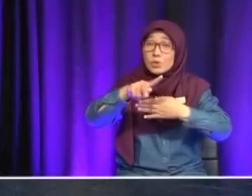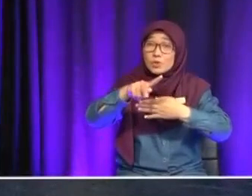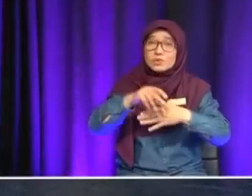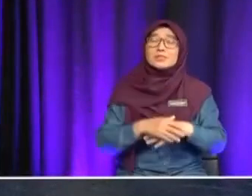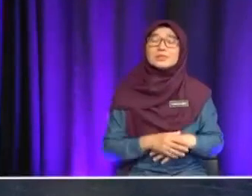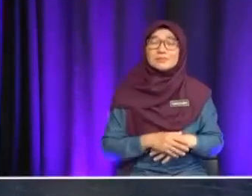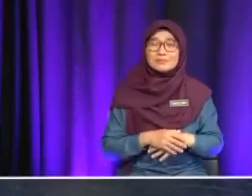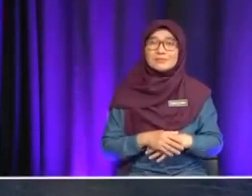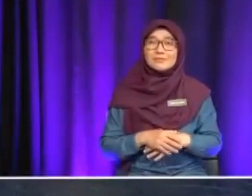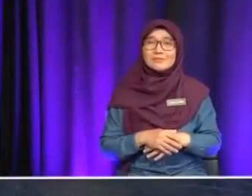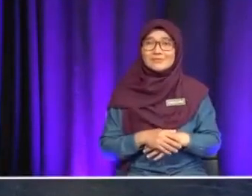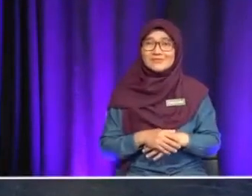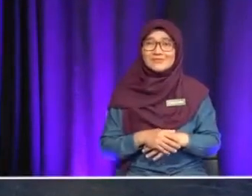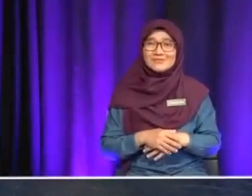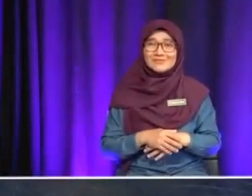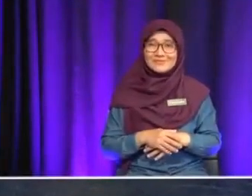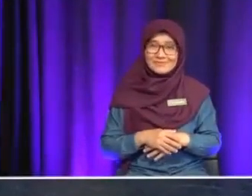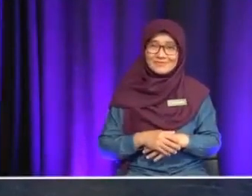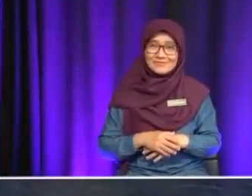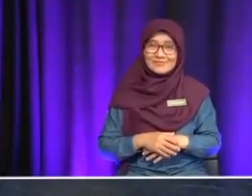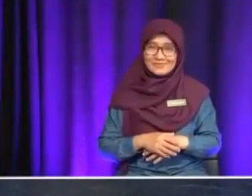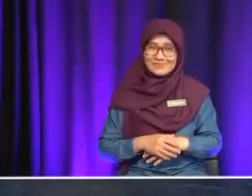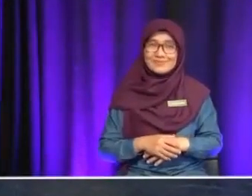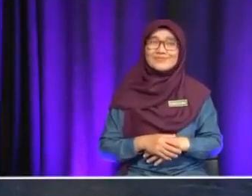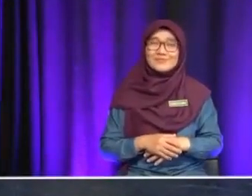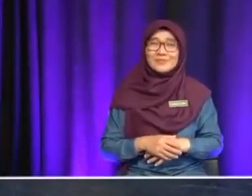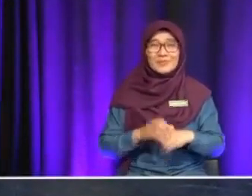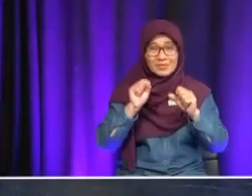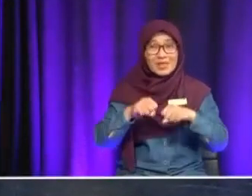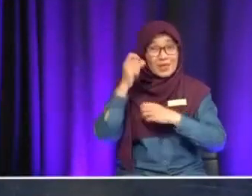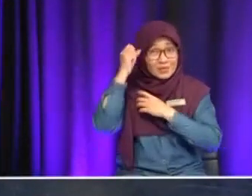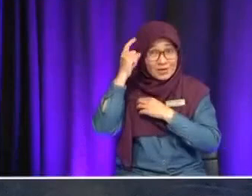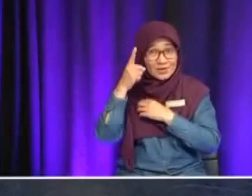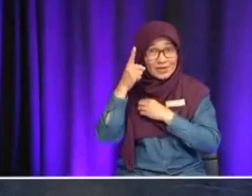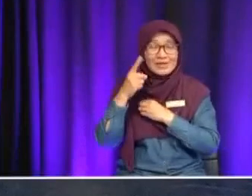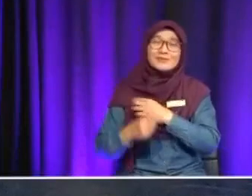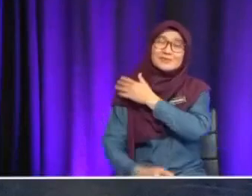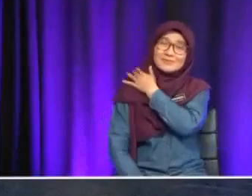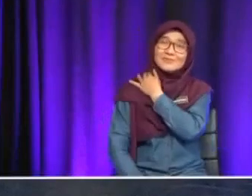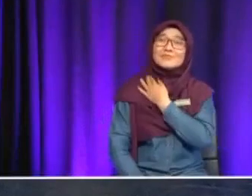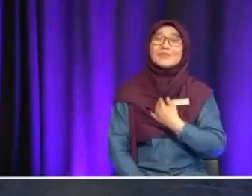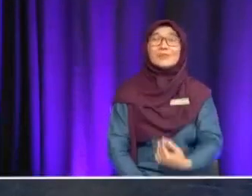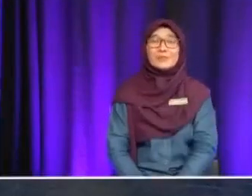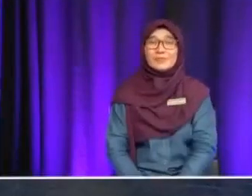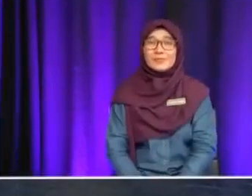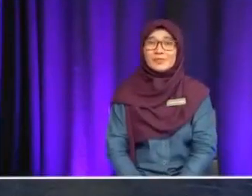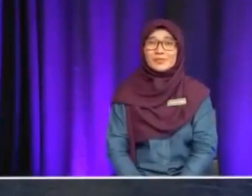wakil. Bolehkah anak-anak yang lain faham? Boleh, insya-Allah. Ah, boleh tak? Insya-Allah. Okay. Kalau boleh, cuba tunjukkan good macam ni.